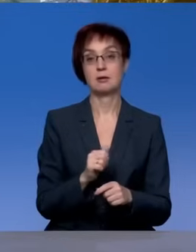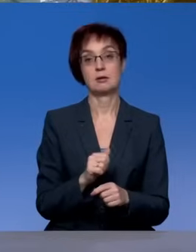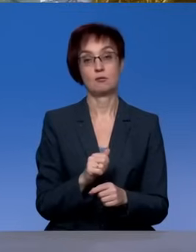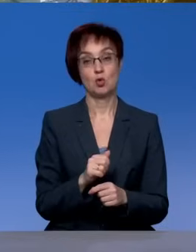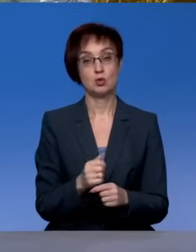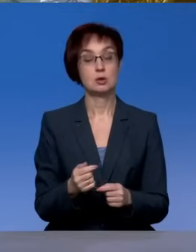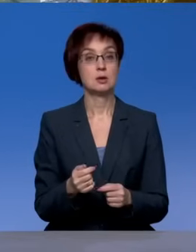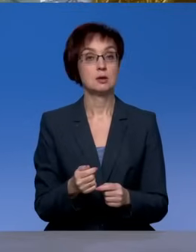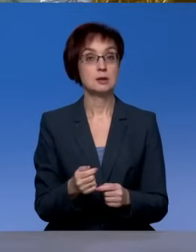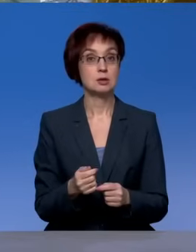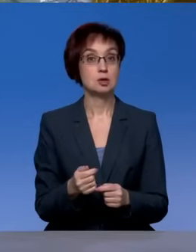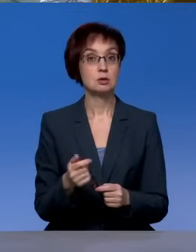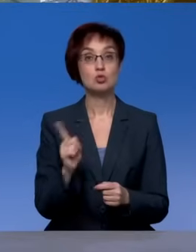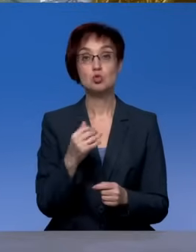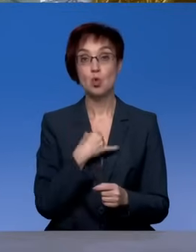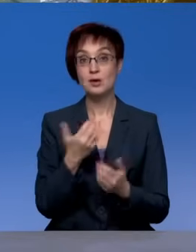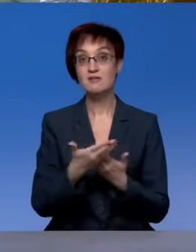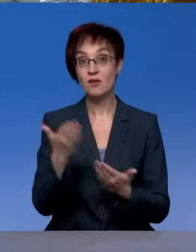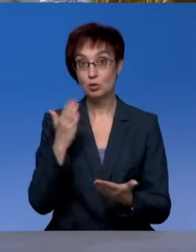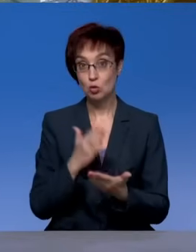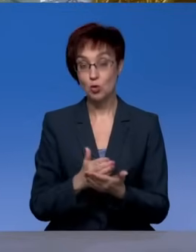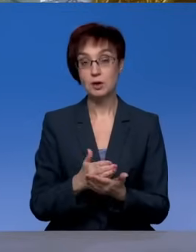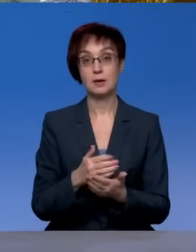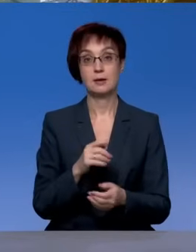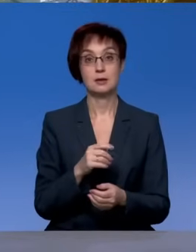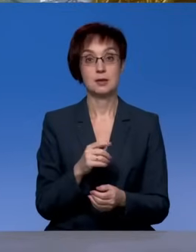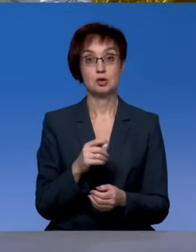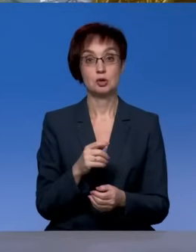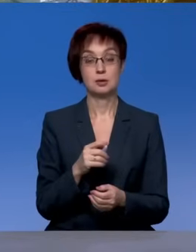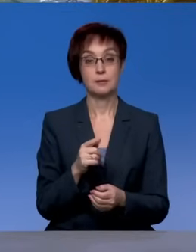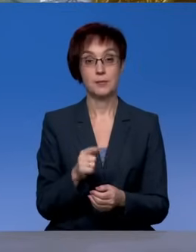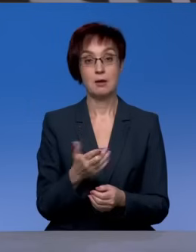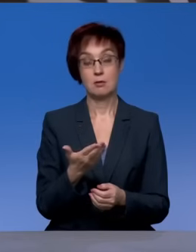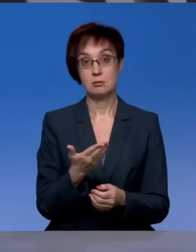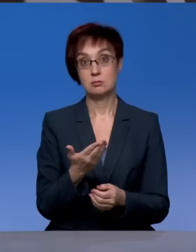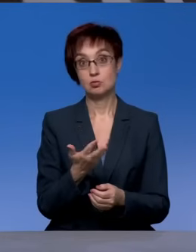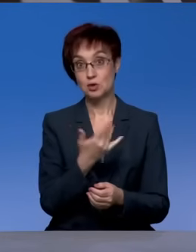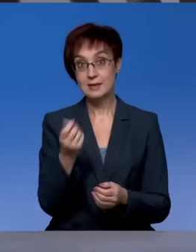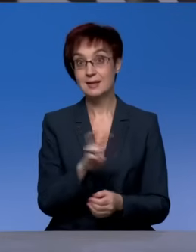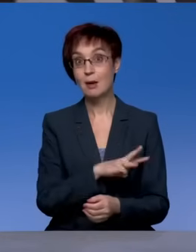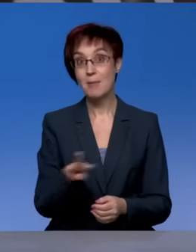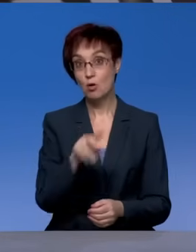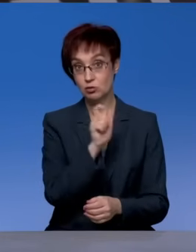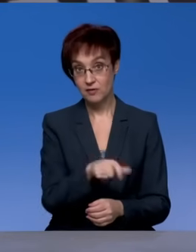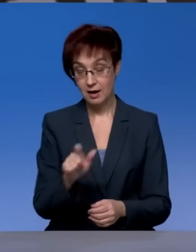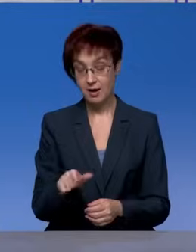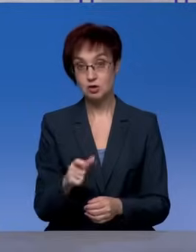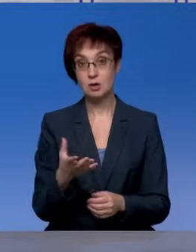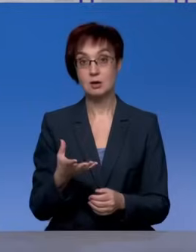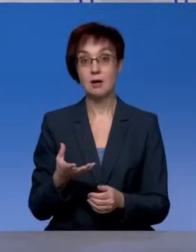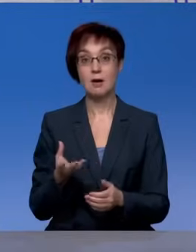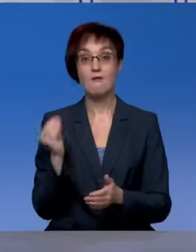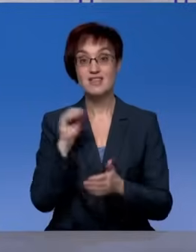это не 1 миллион граждан, которые не платят никаких взносов, но которые являются такими же